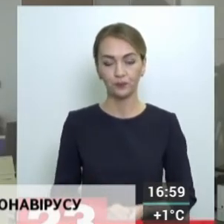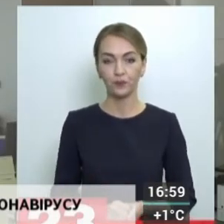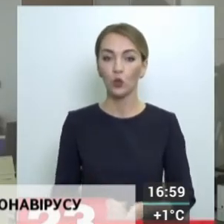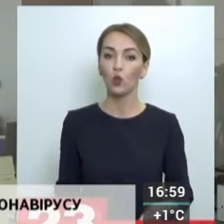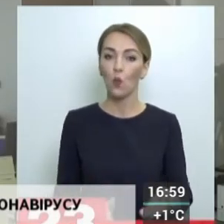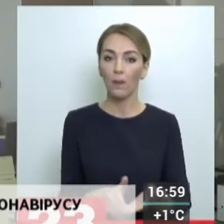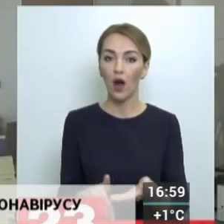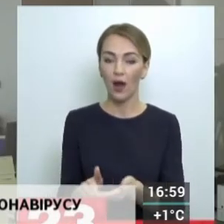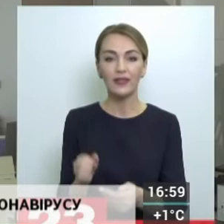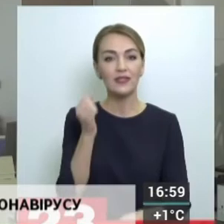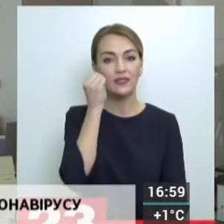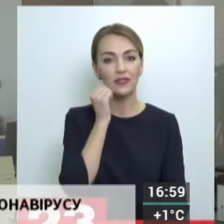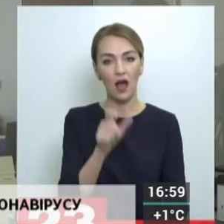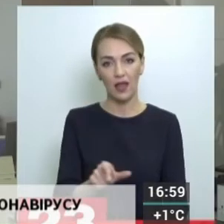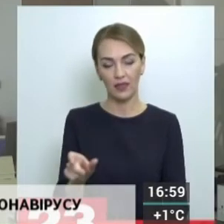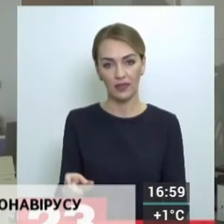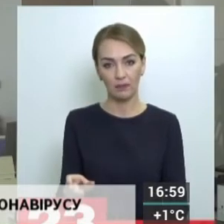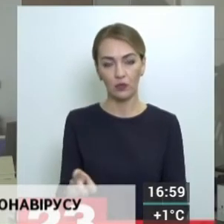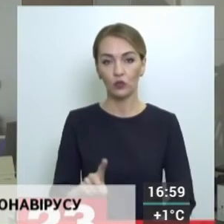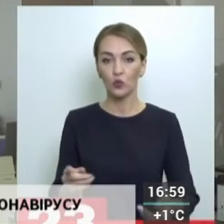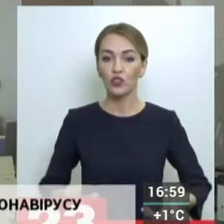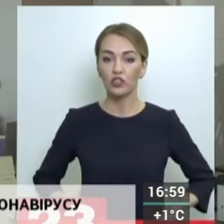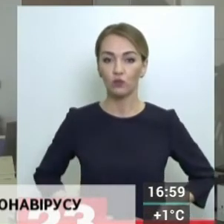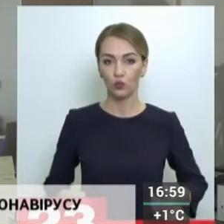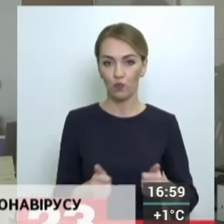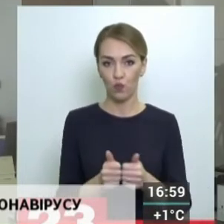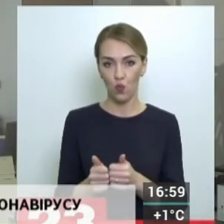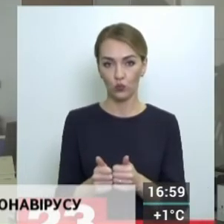Допомагайте стареньким, що живуть поруч.